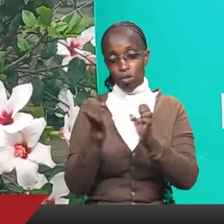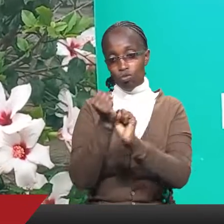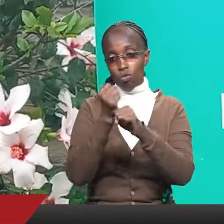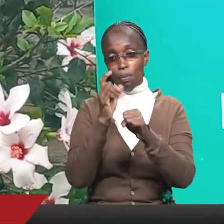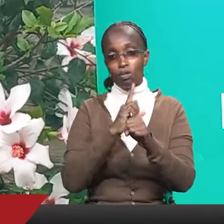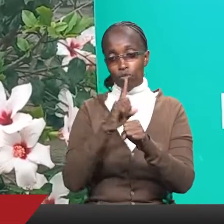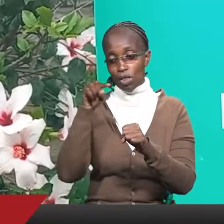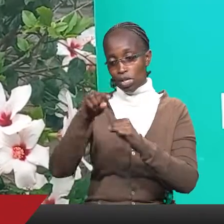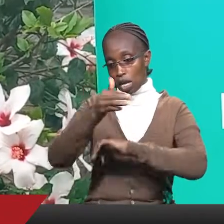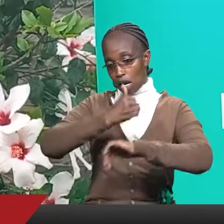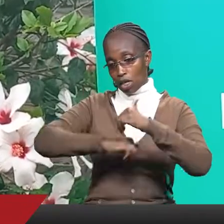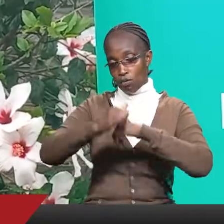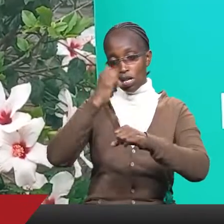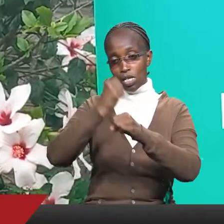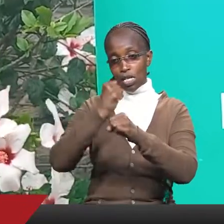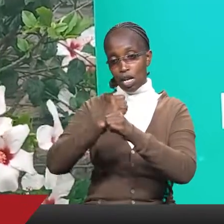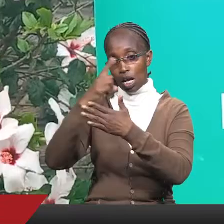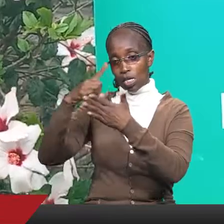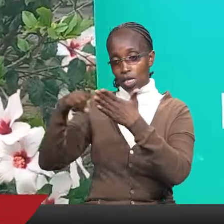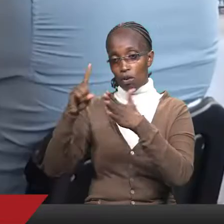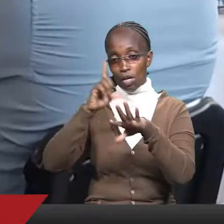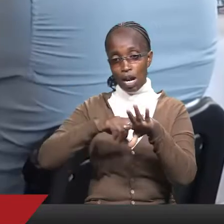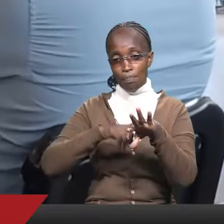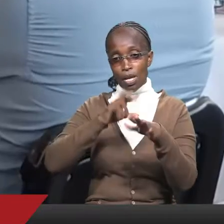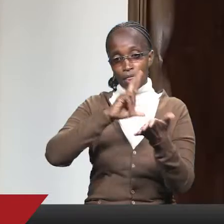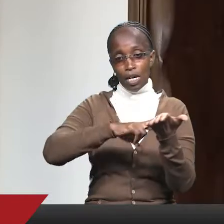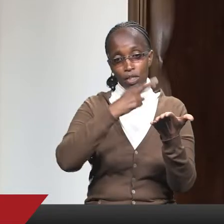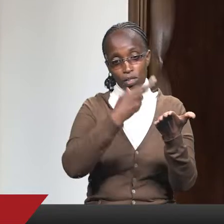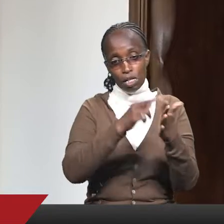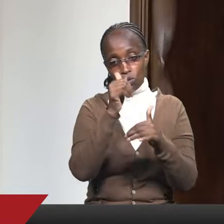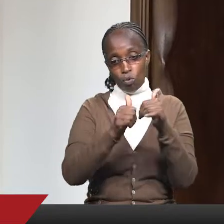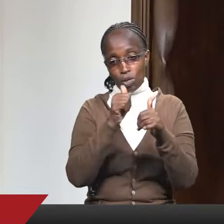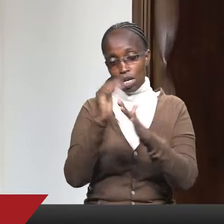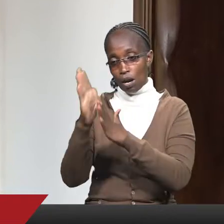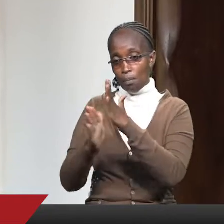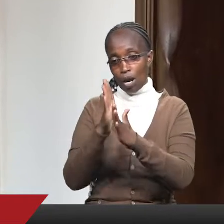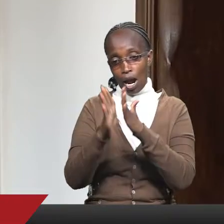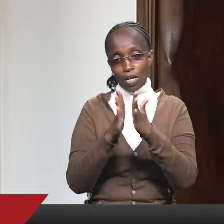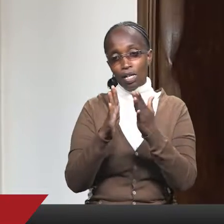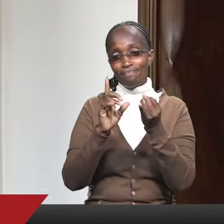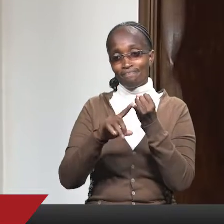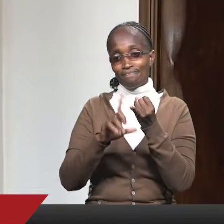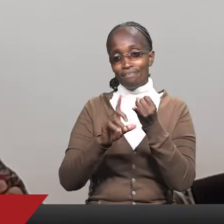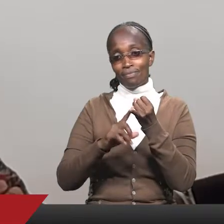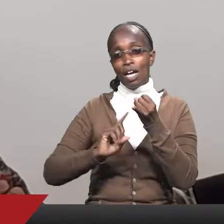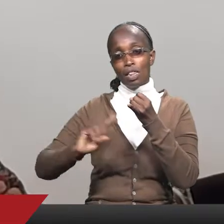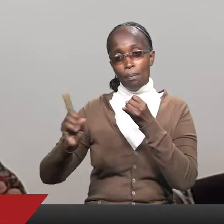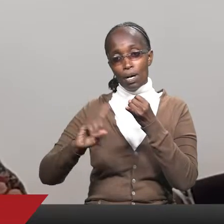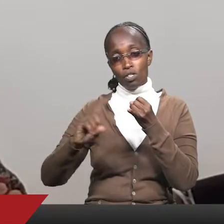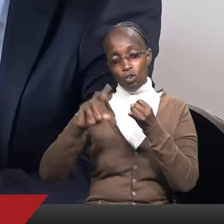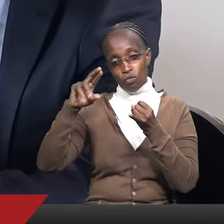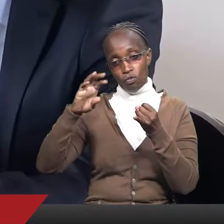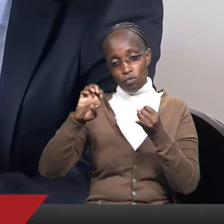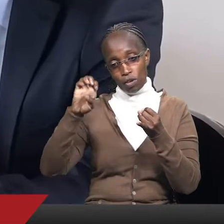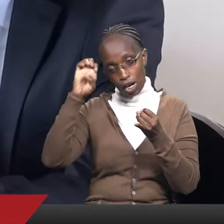this exercise is completed in good time. We are here to... Rasilimali zinazolengwa kuhamishwa ni kama ardhi, majengo ya